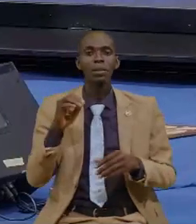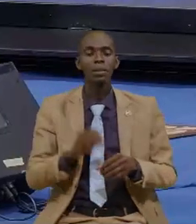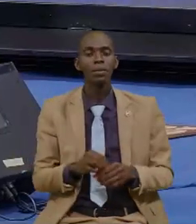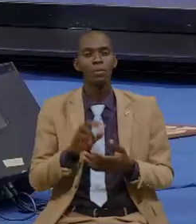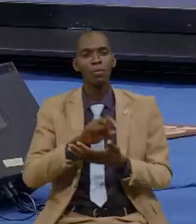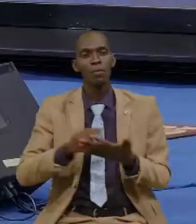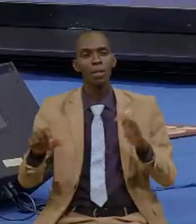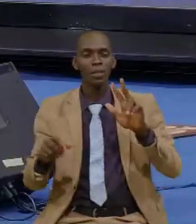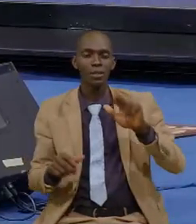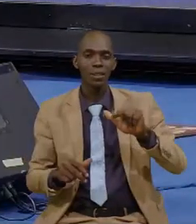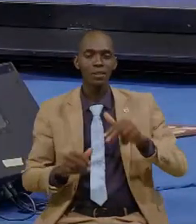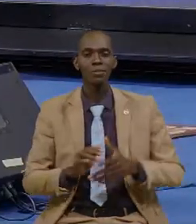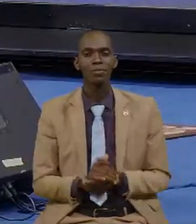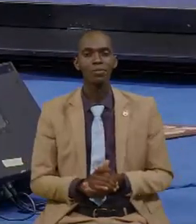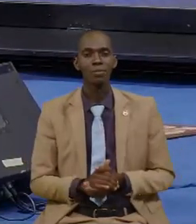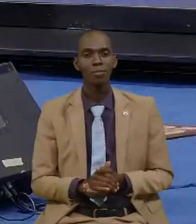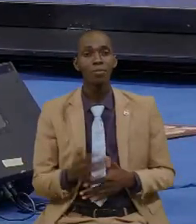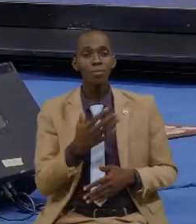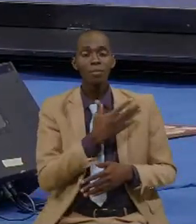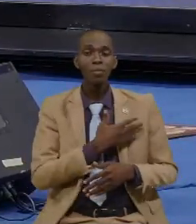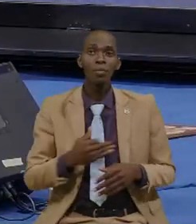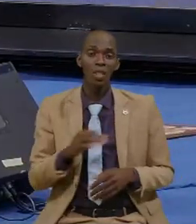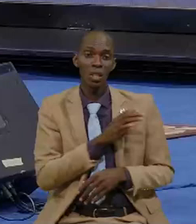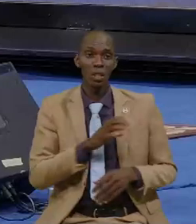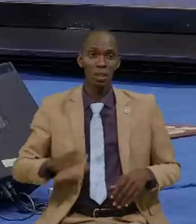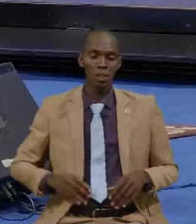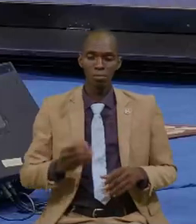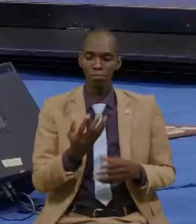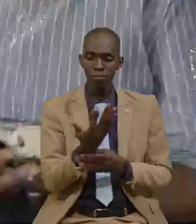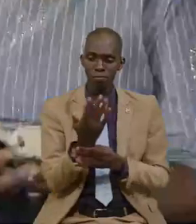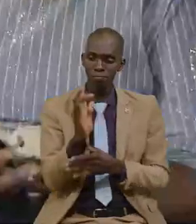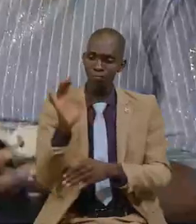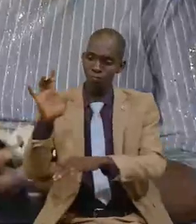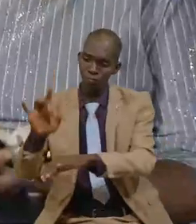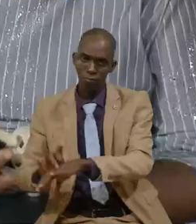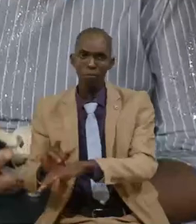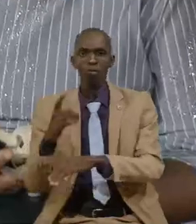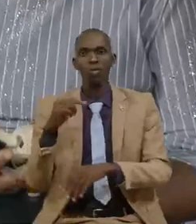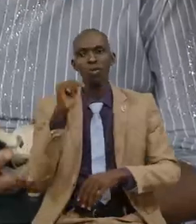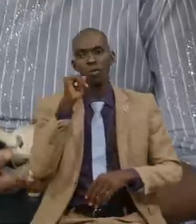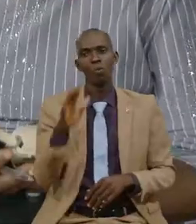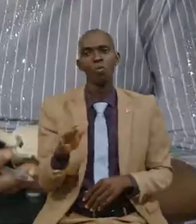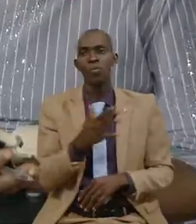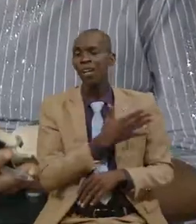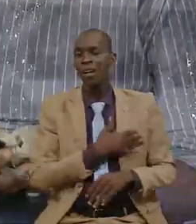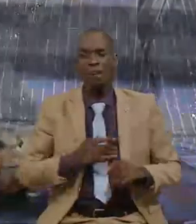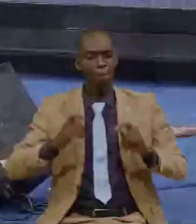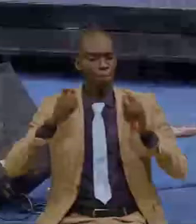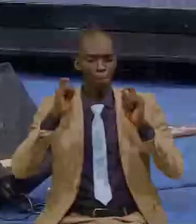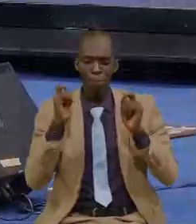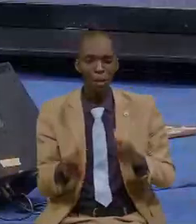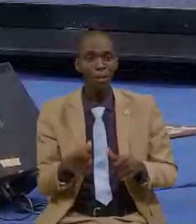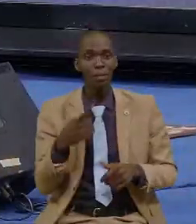ton infirmité. » Le verset 13 dit, « Et il lui imposa les